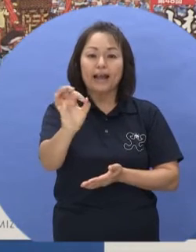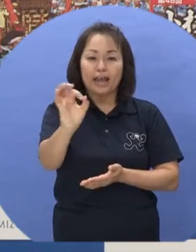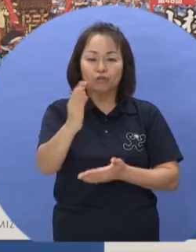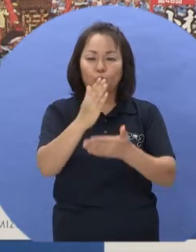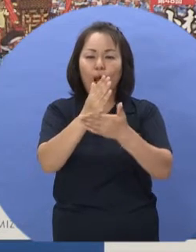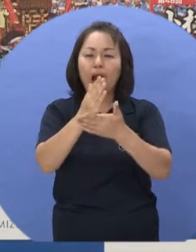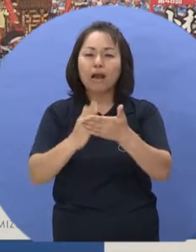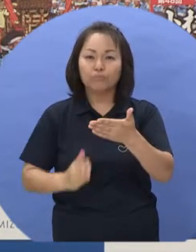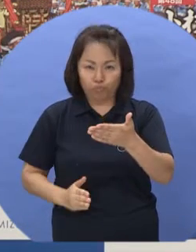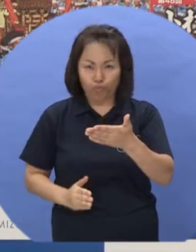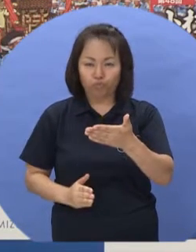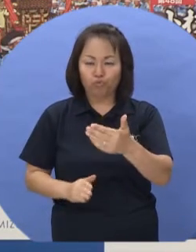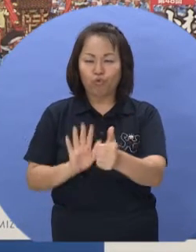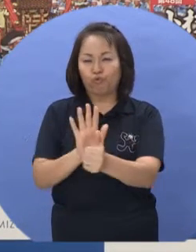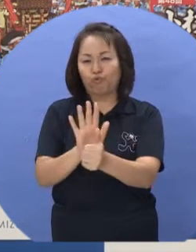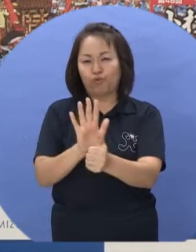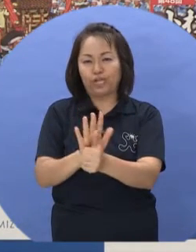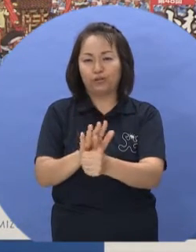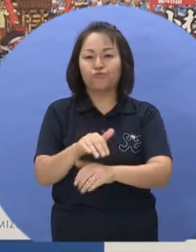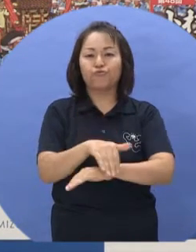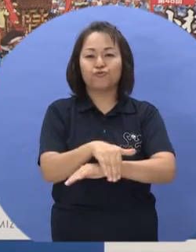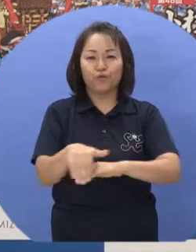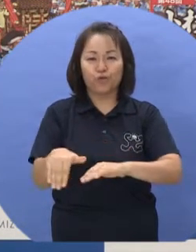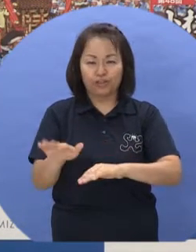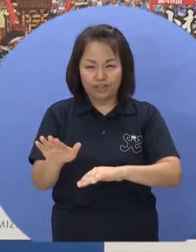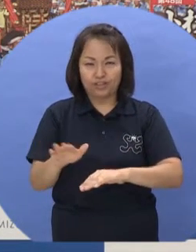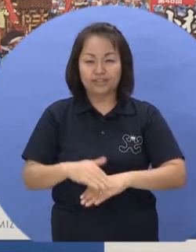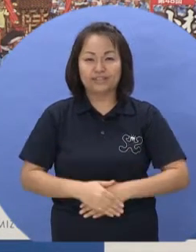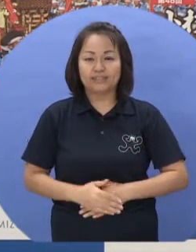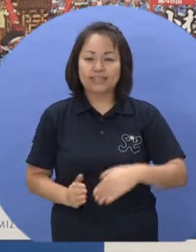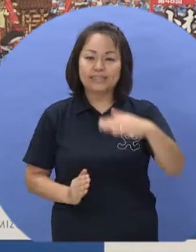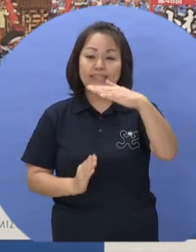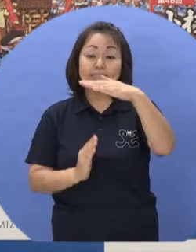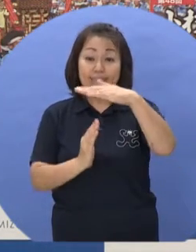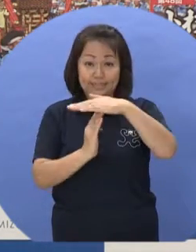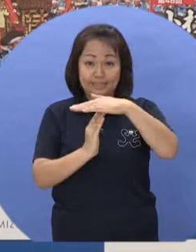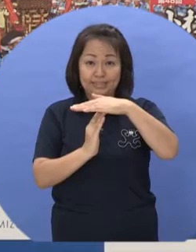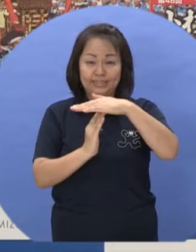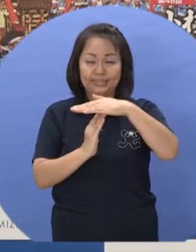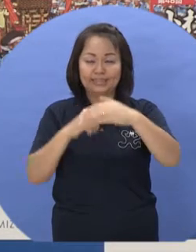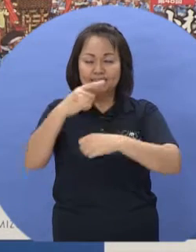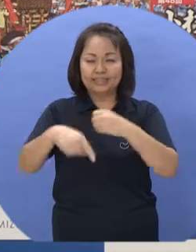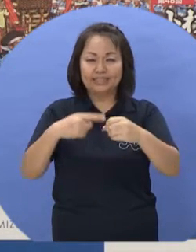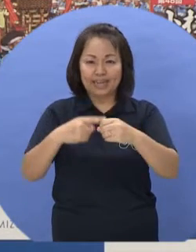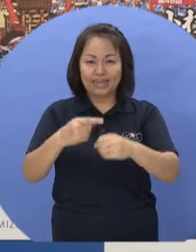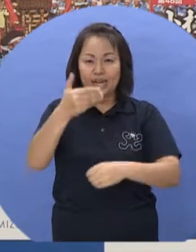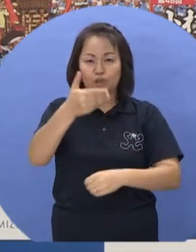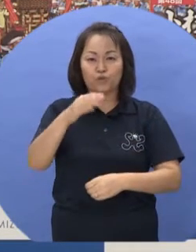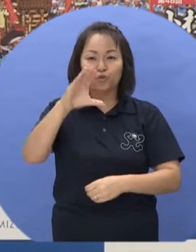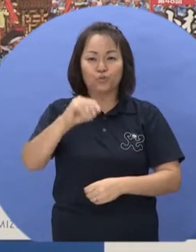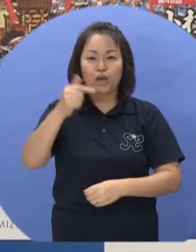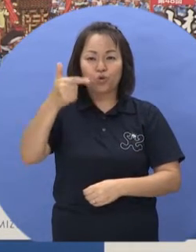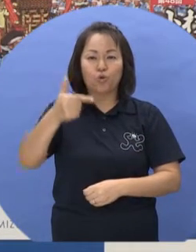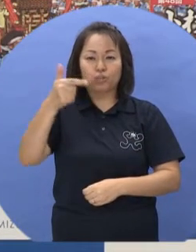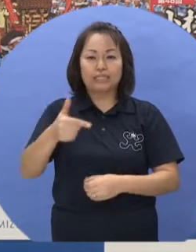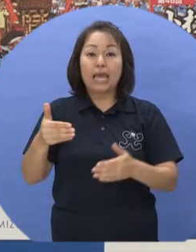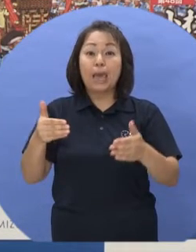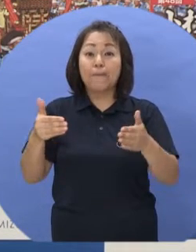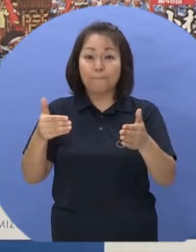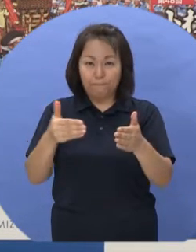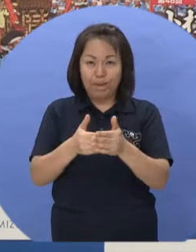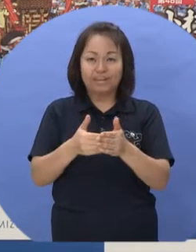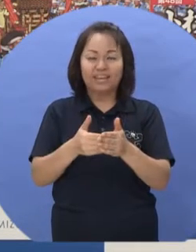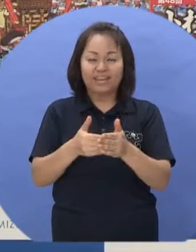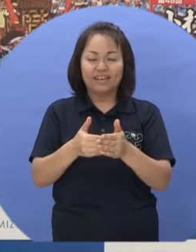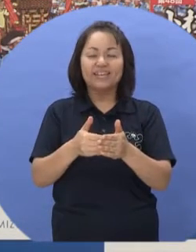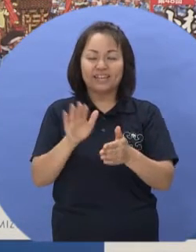を助成させていただくことにしております。ただし年額9万6000円以内ということにさせていただいております。こちらの方はご理解いただき